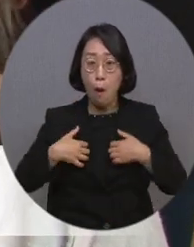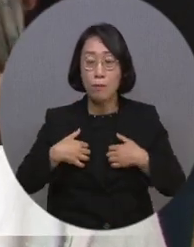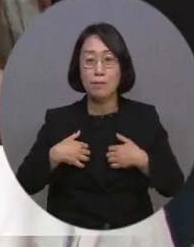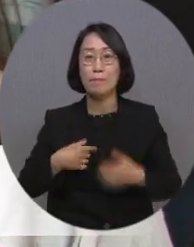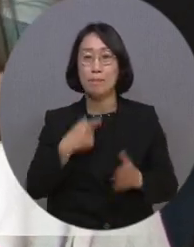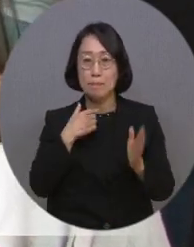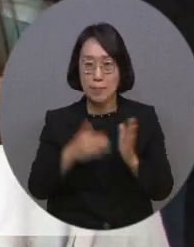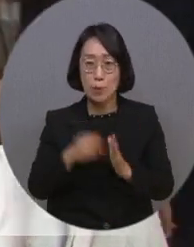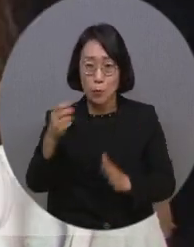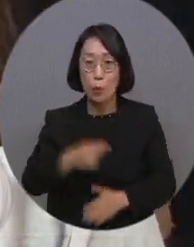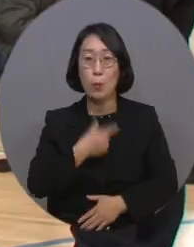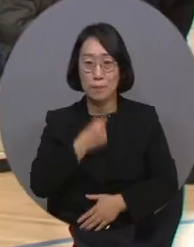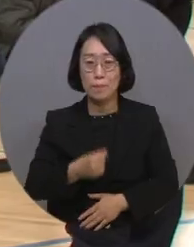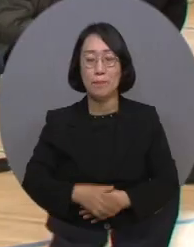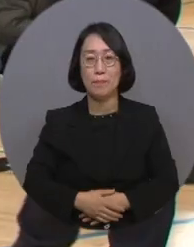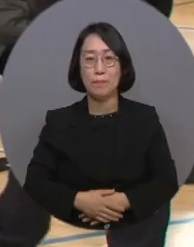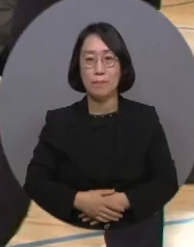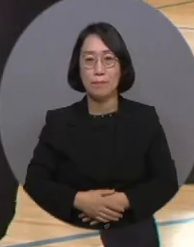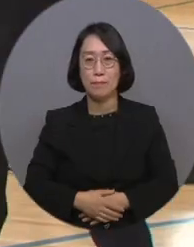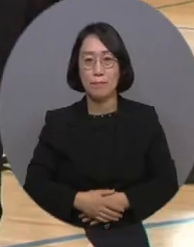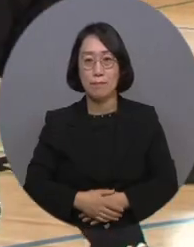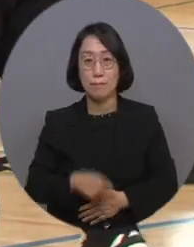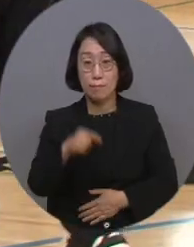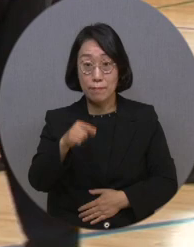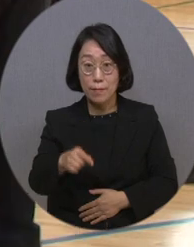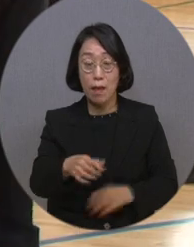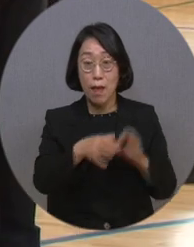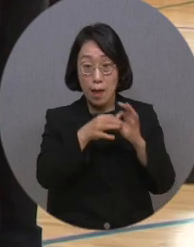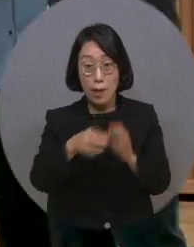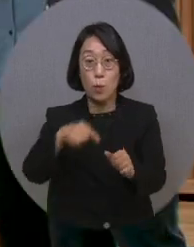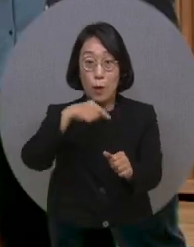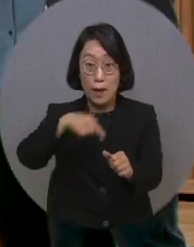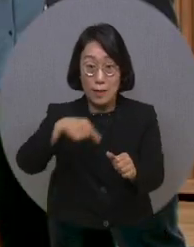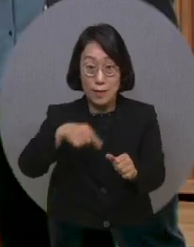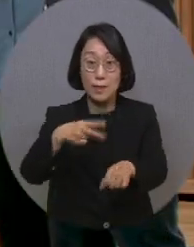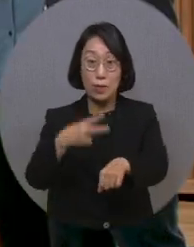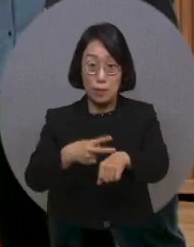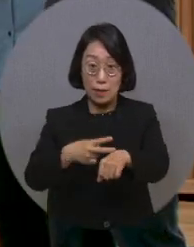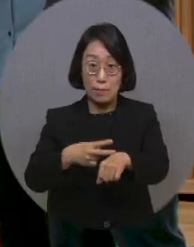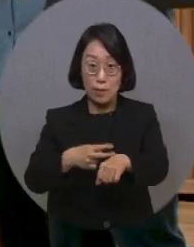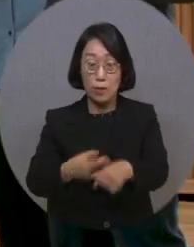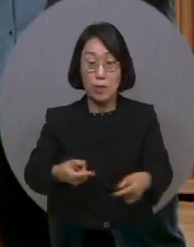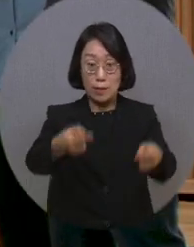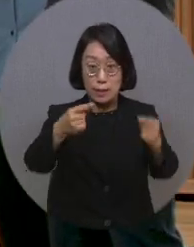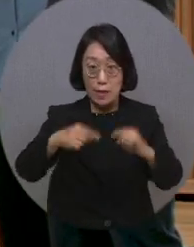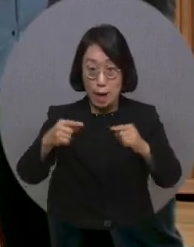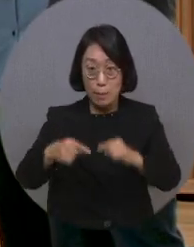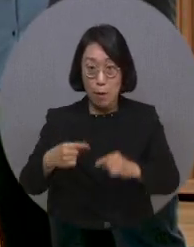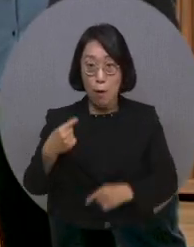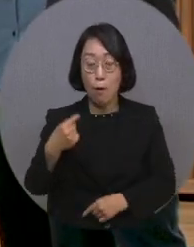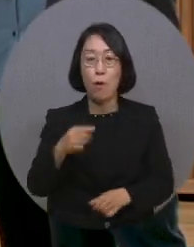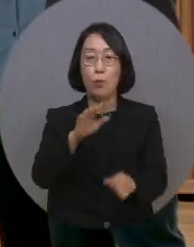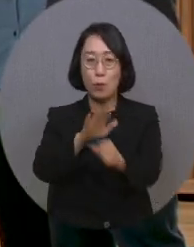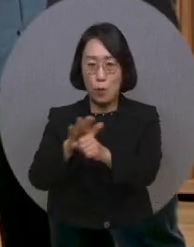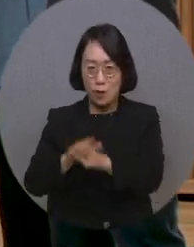싶어요. 저도요. 행사를 이어가는 지도 강사들도 학생들의 참여를 지켜보며